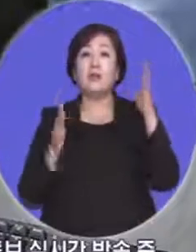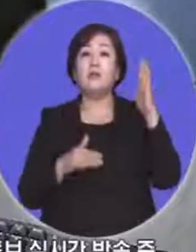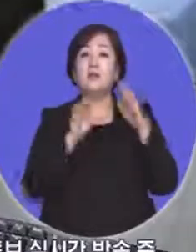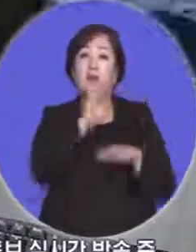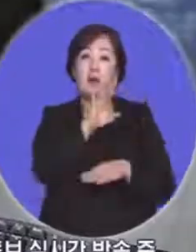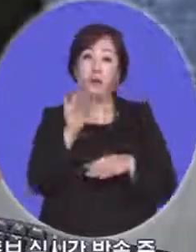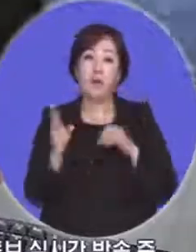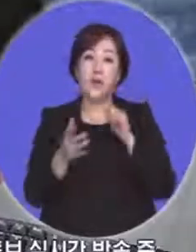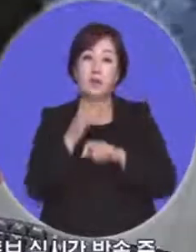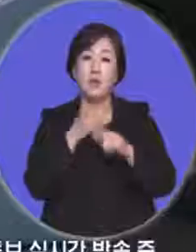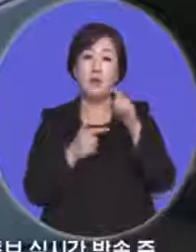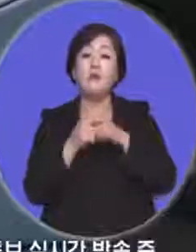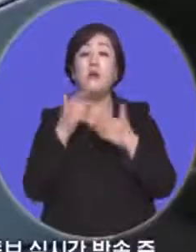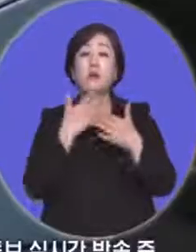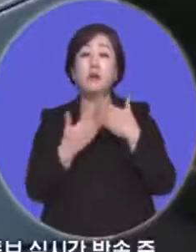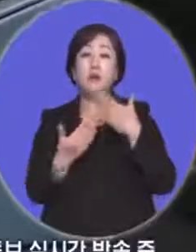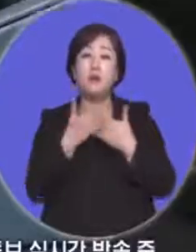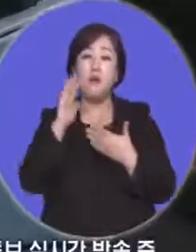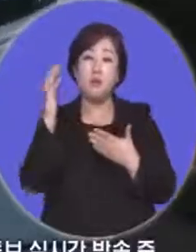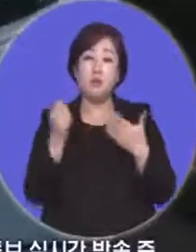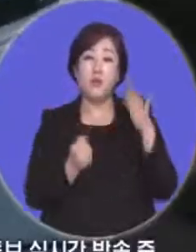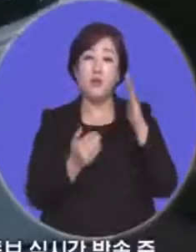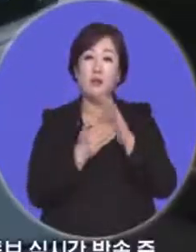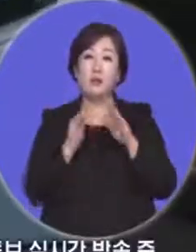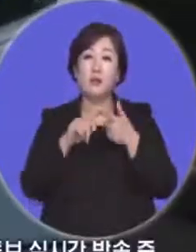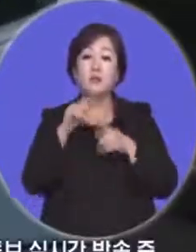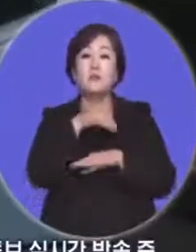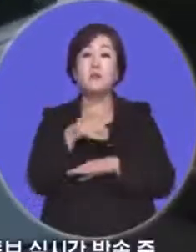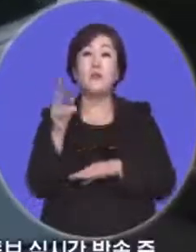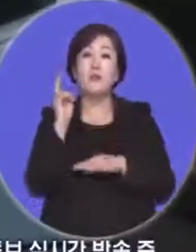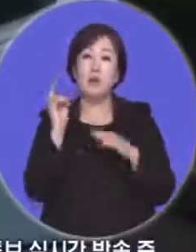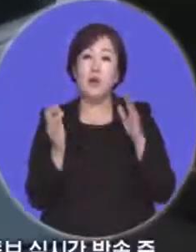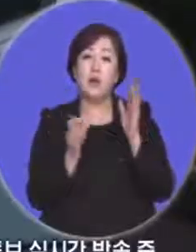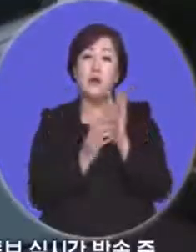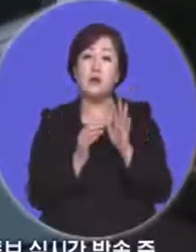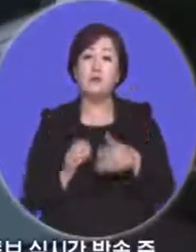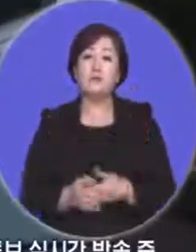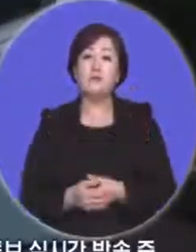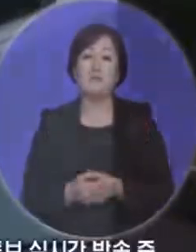학생들에게도 큰 경험이 될 전망입니다. UBC 뉴스 윤중입니다.